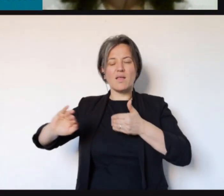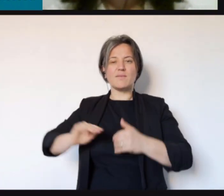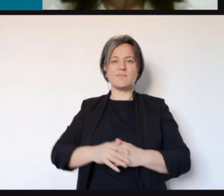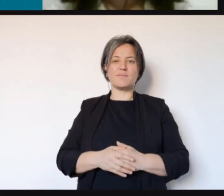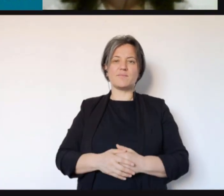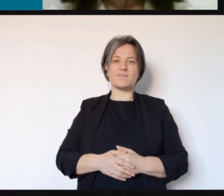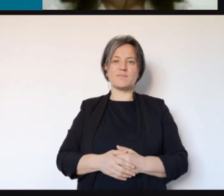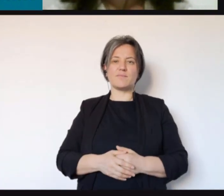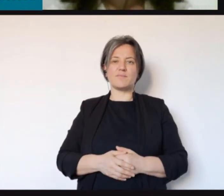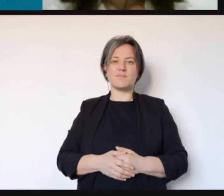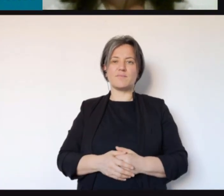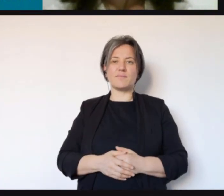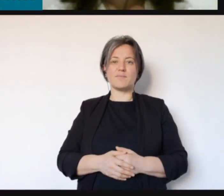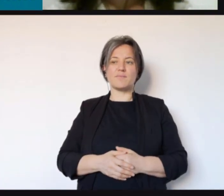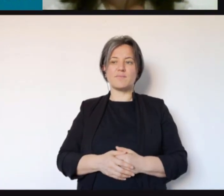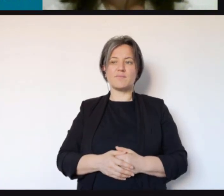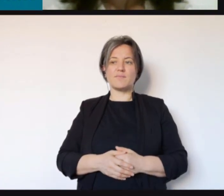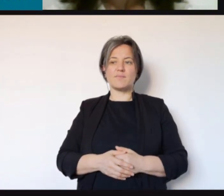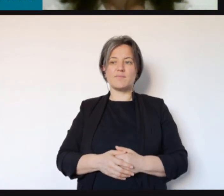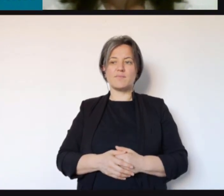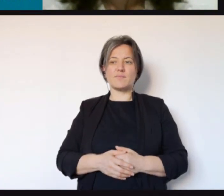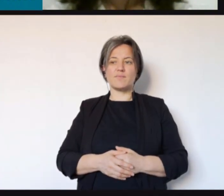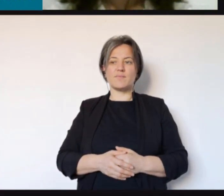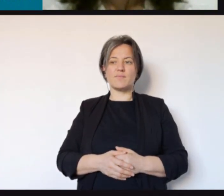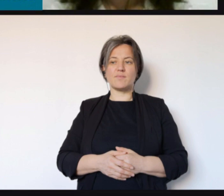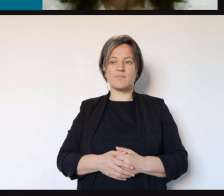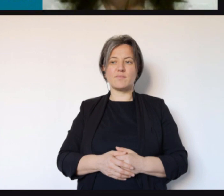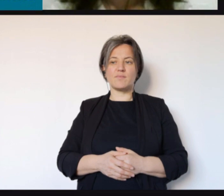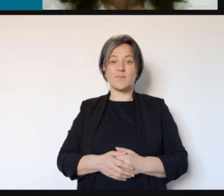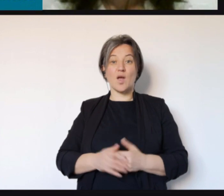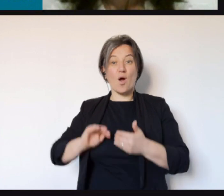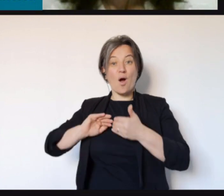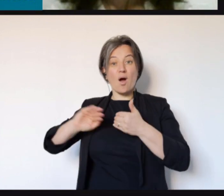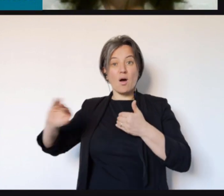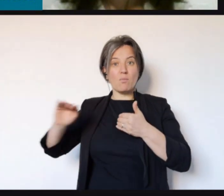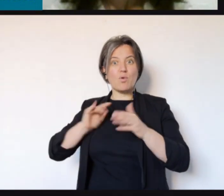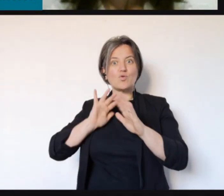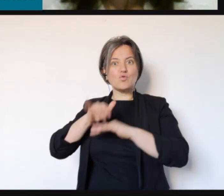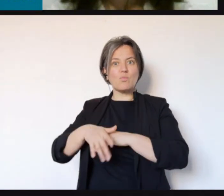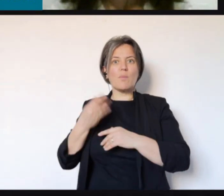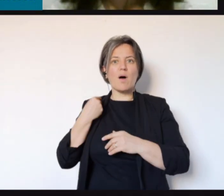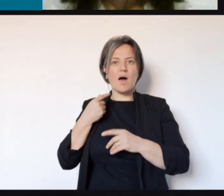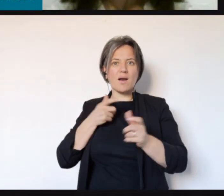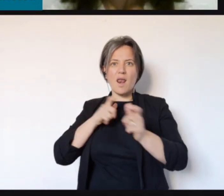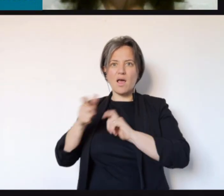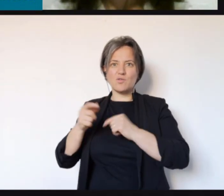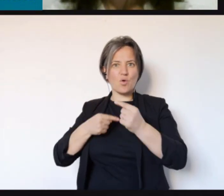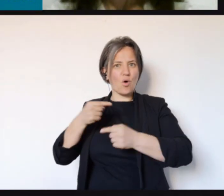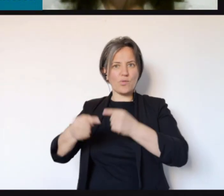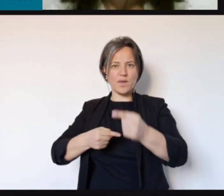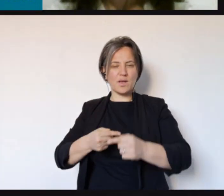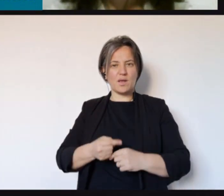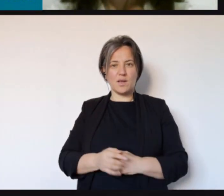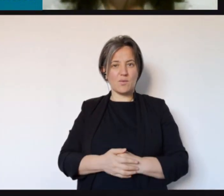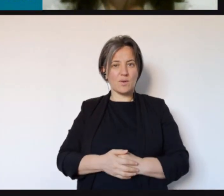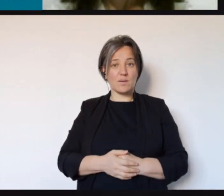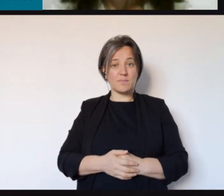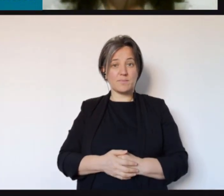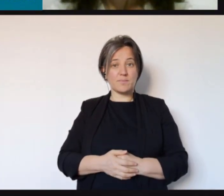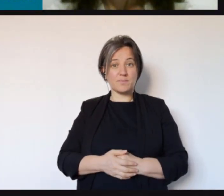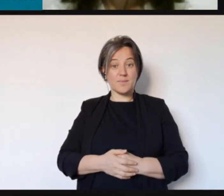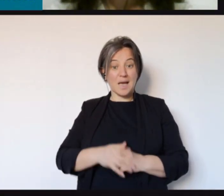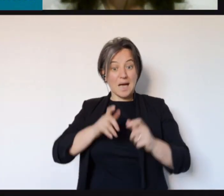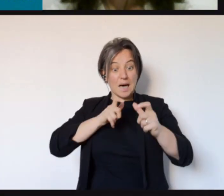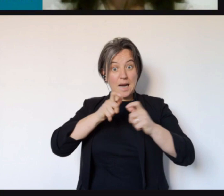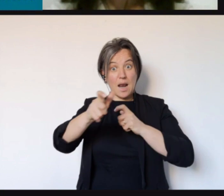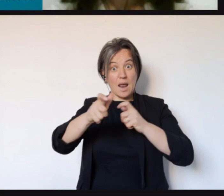superato se si mantiene la relazione. E nella relazione noi